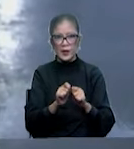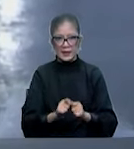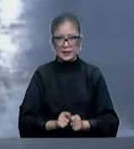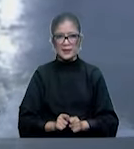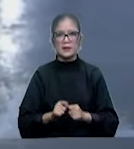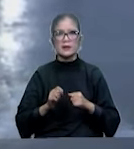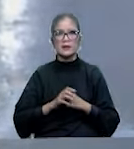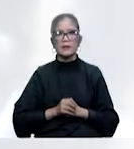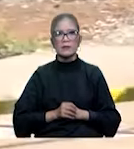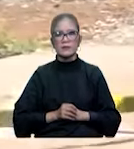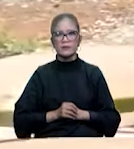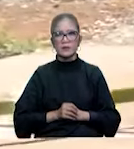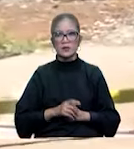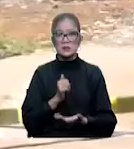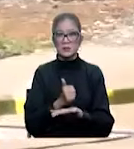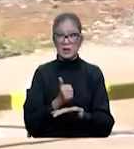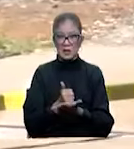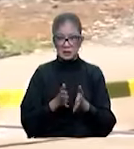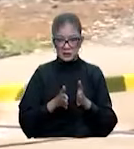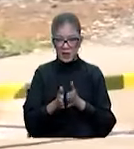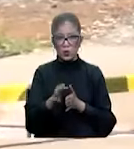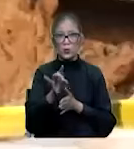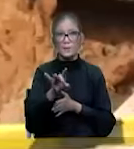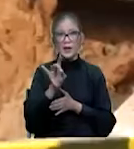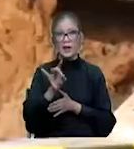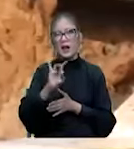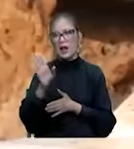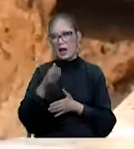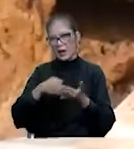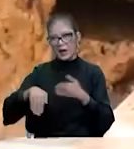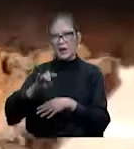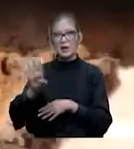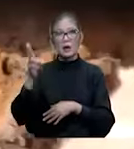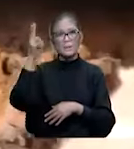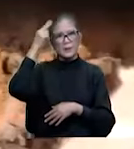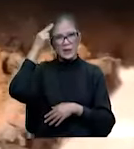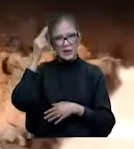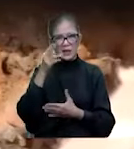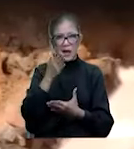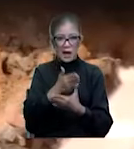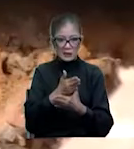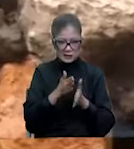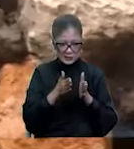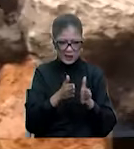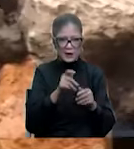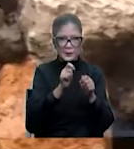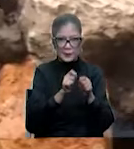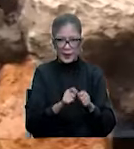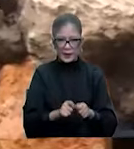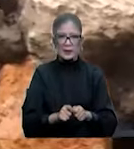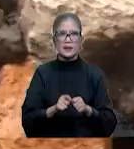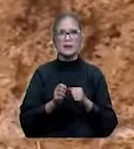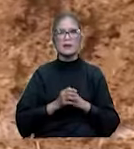alternatif ya? Iya, jalan alternatif. Warga meminta pemerintah segera memperbaiki akses jalan yang rusak akibat longsor.